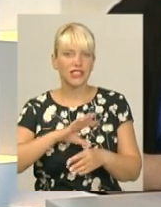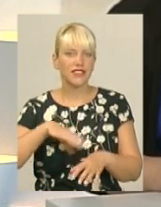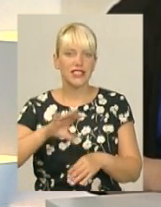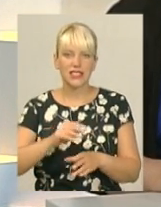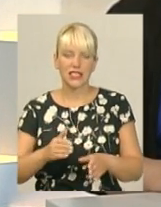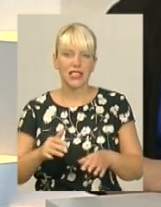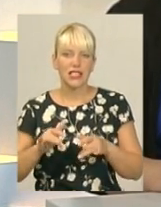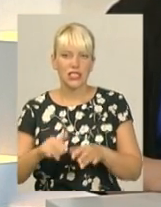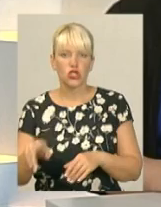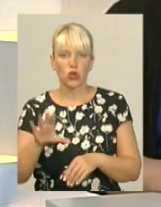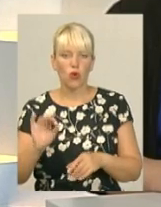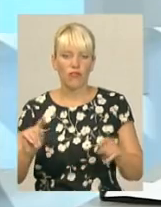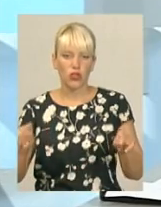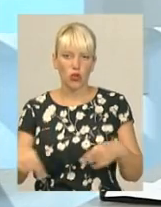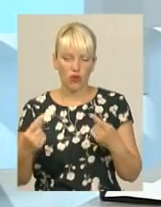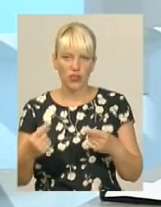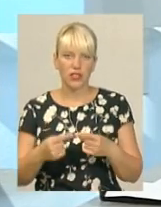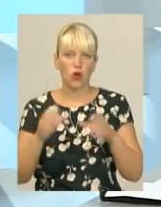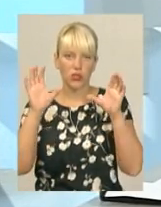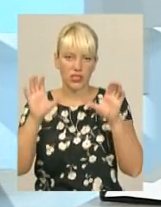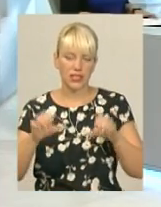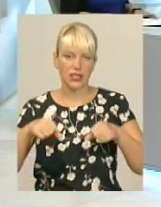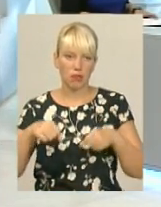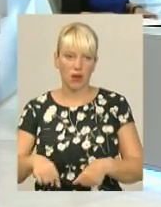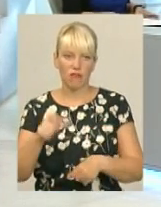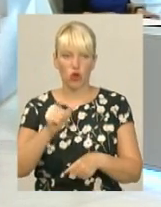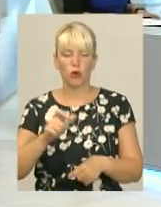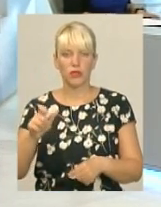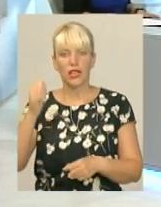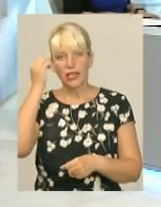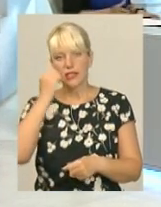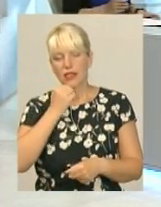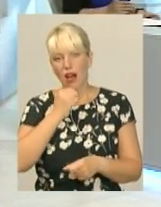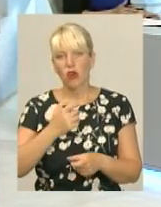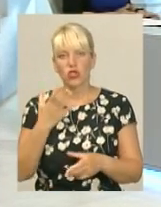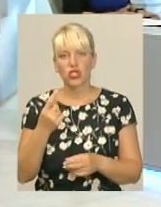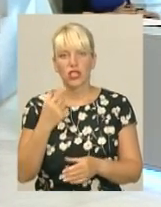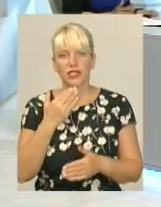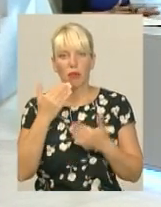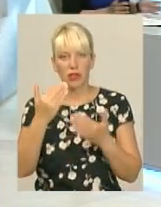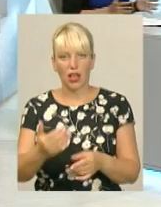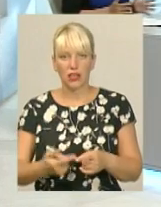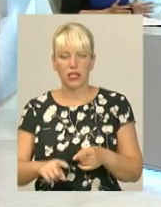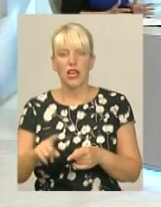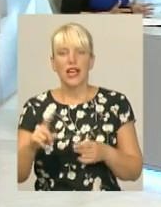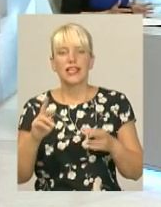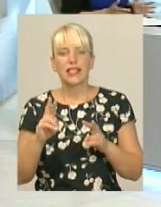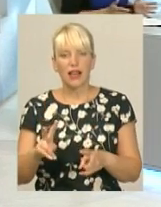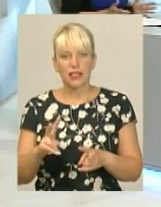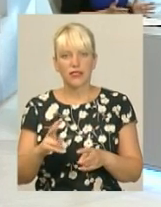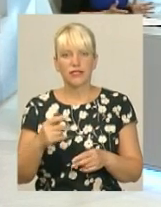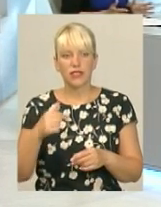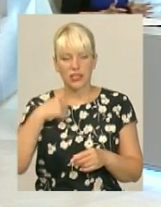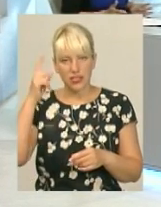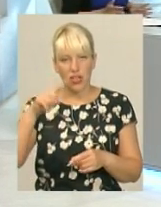щодо відновлення конституційних прав громадян. Дякую, пане Микола. Хотіла ще запитати, а все ж таки, я знаю, що цього